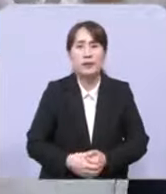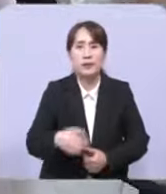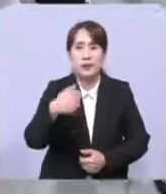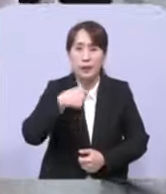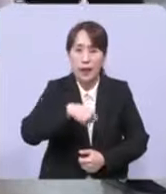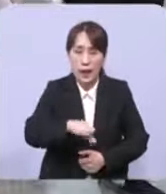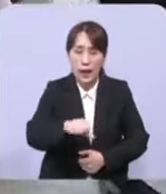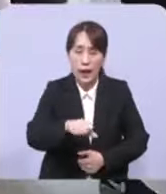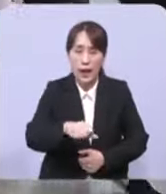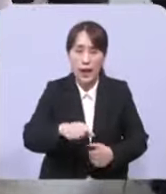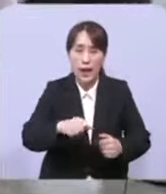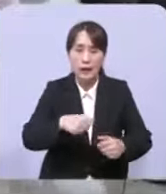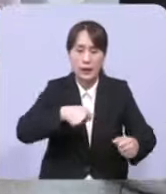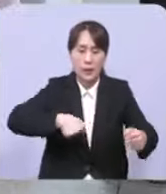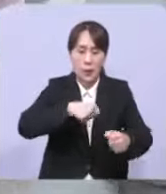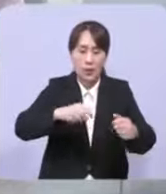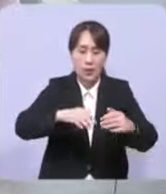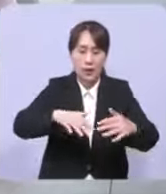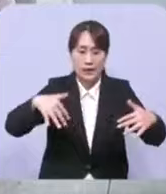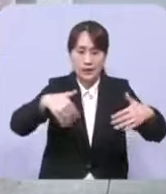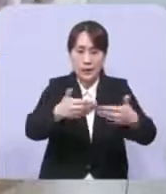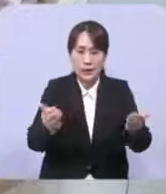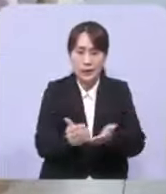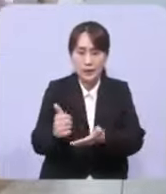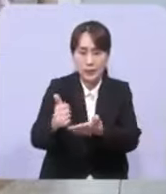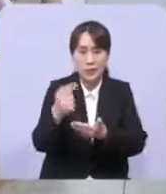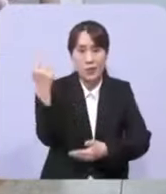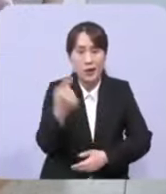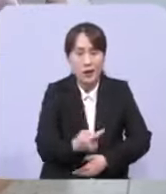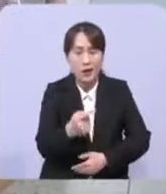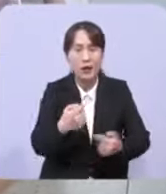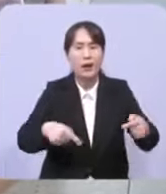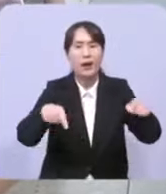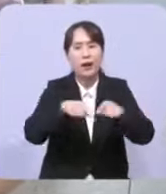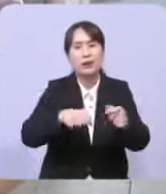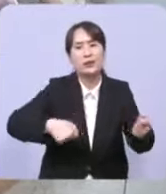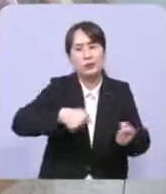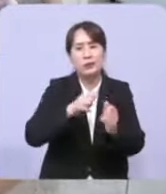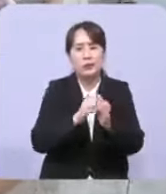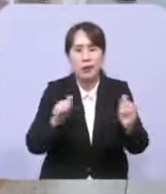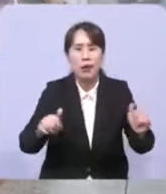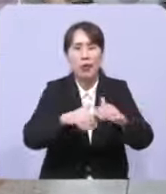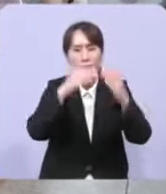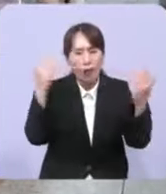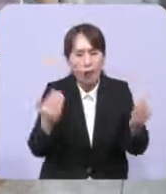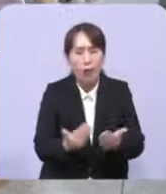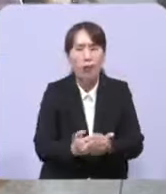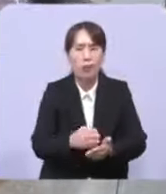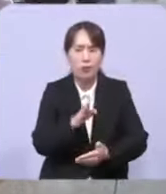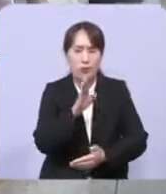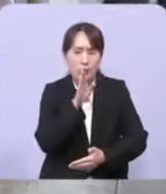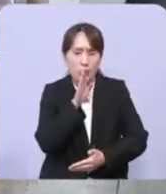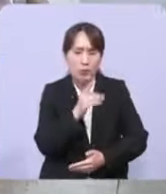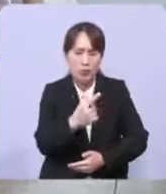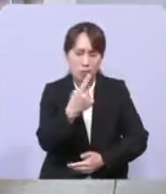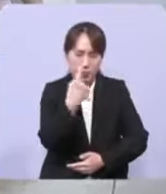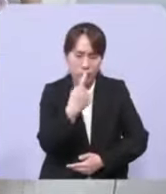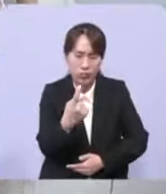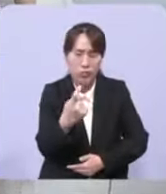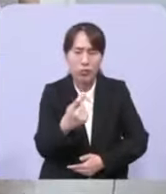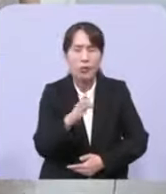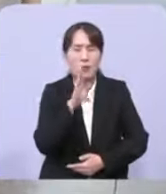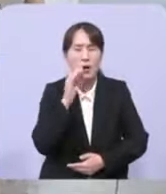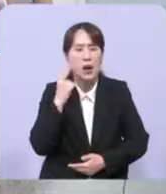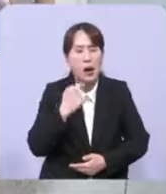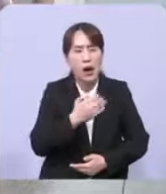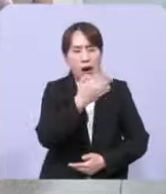오케스트라 단원이라서 여기 초청받아서 왔는데요. 같이 협연하신 분들이 다들 너무 인상적으로